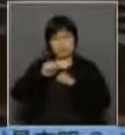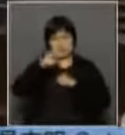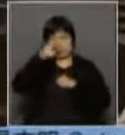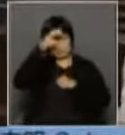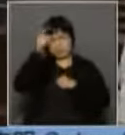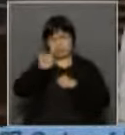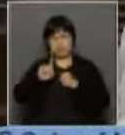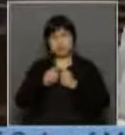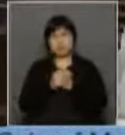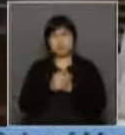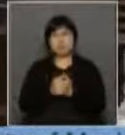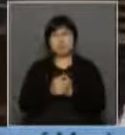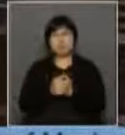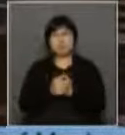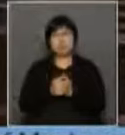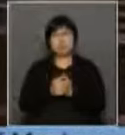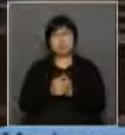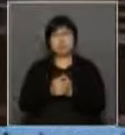為？